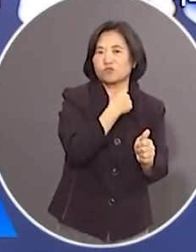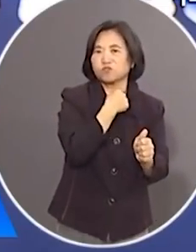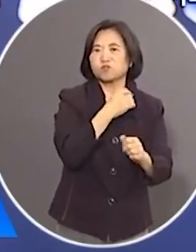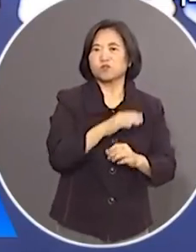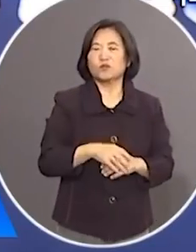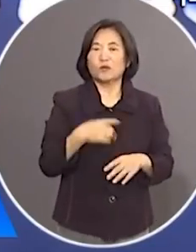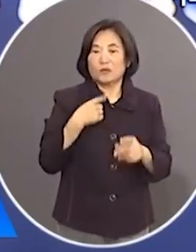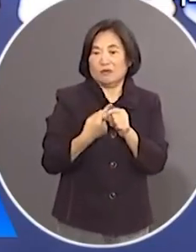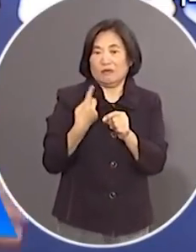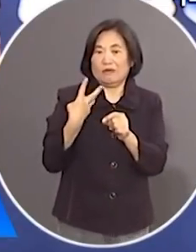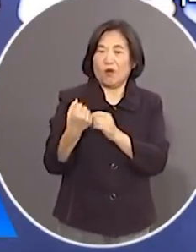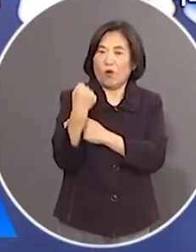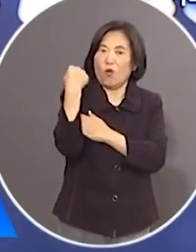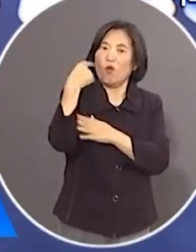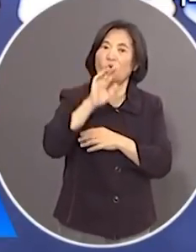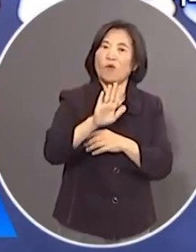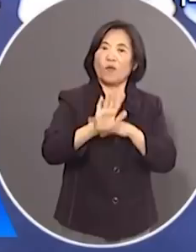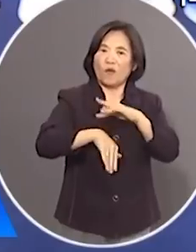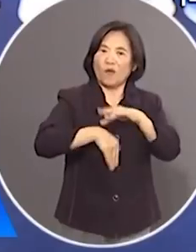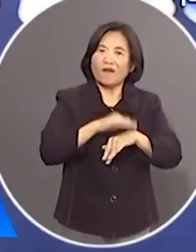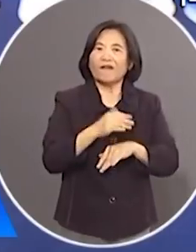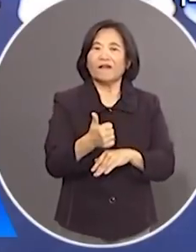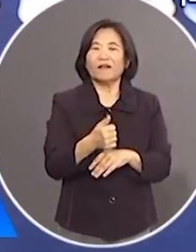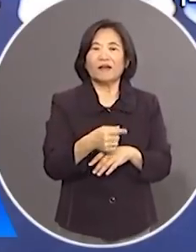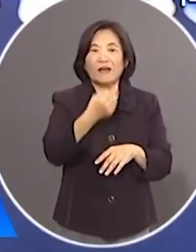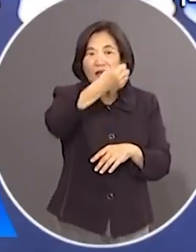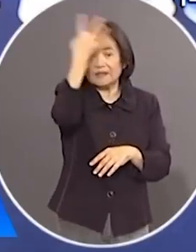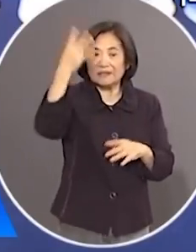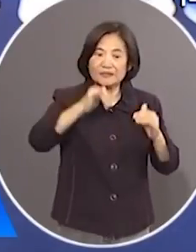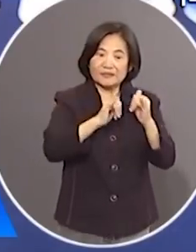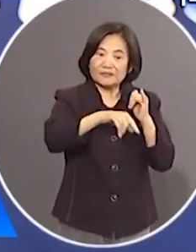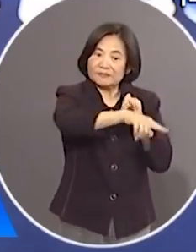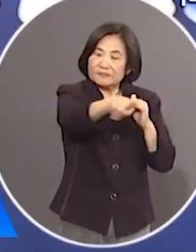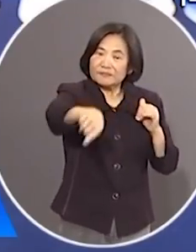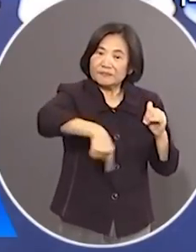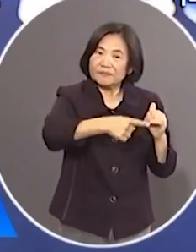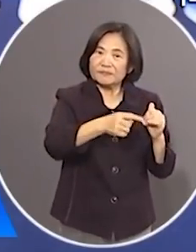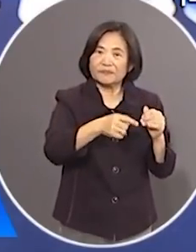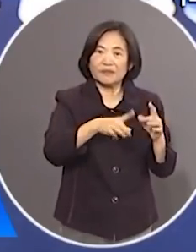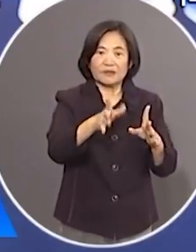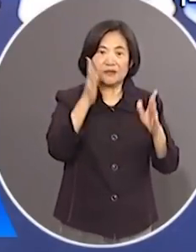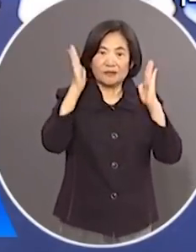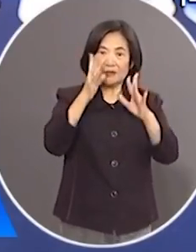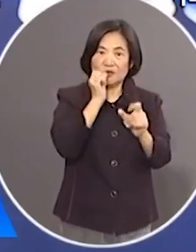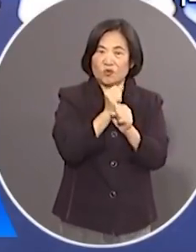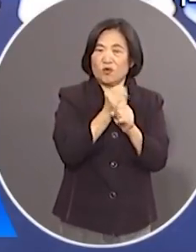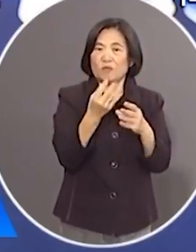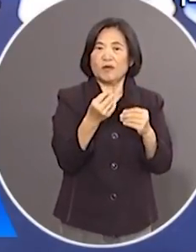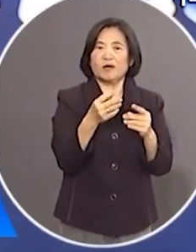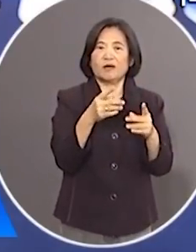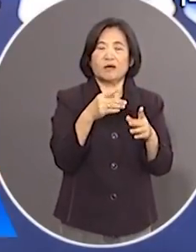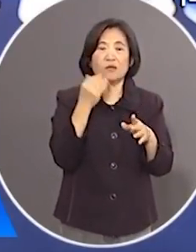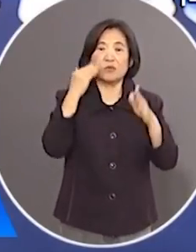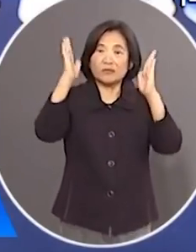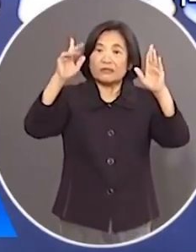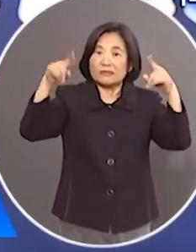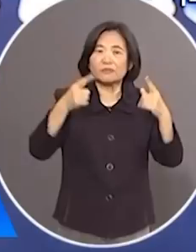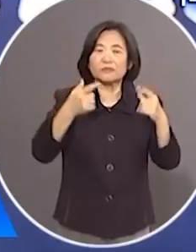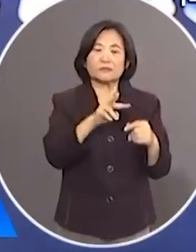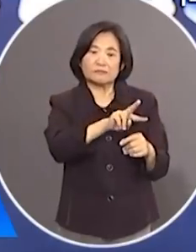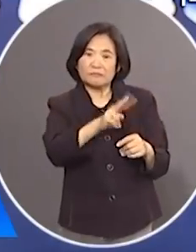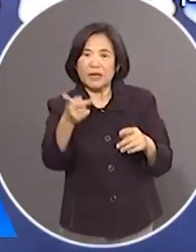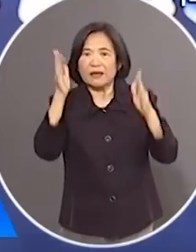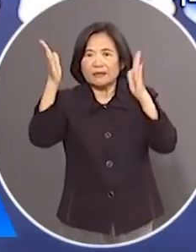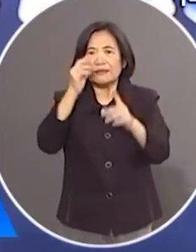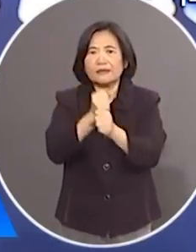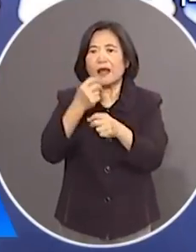年努力的成果。好多青年他没有办法有正式的工作，非典的工作把他转正